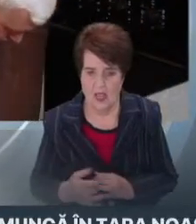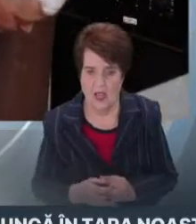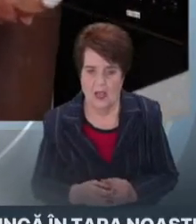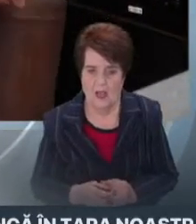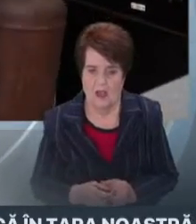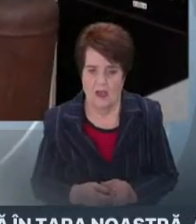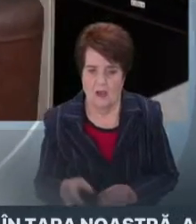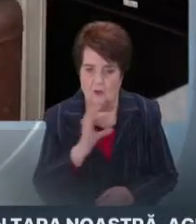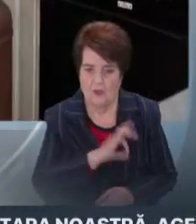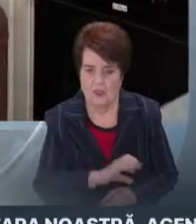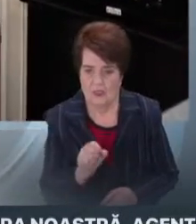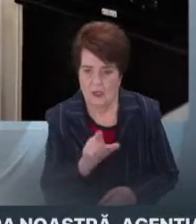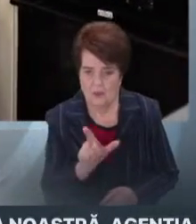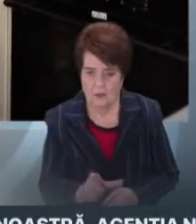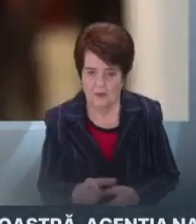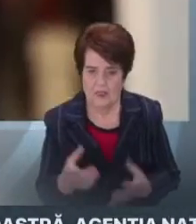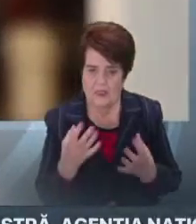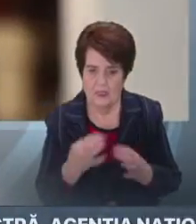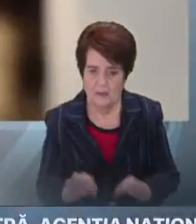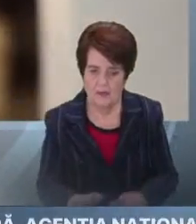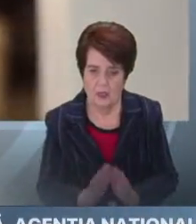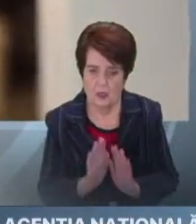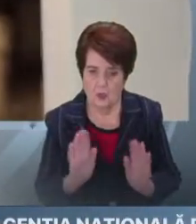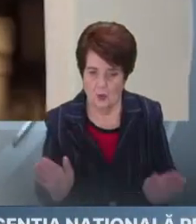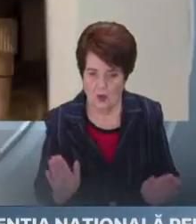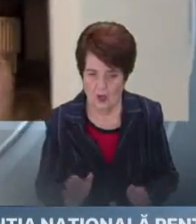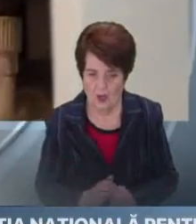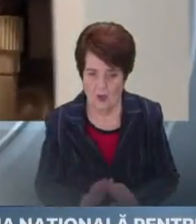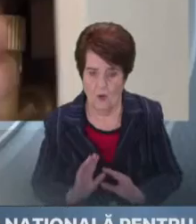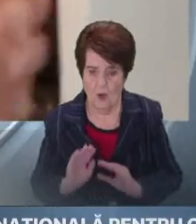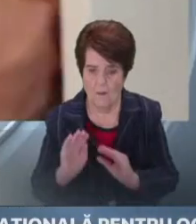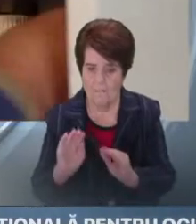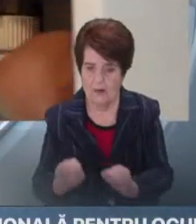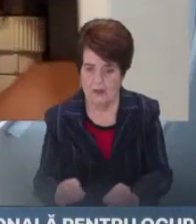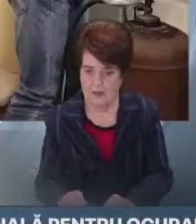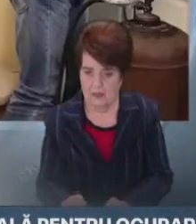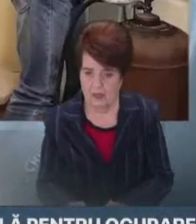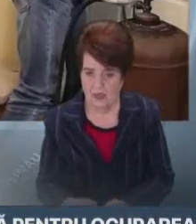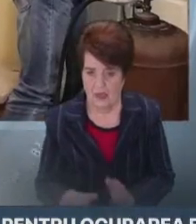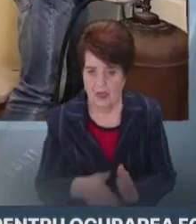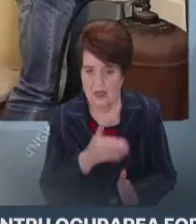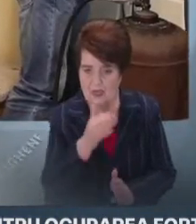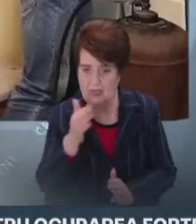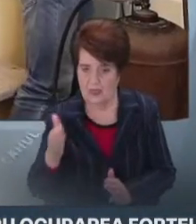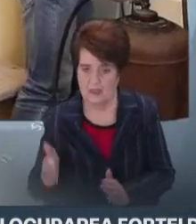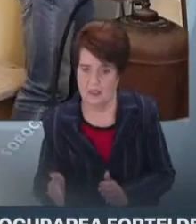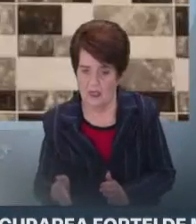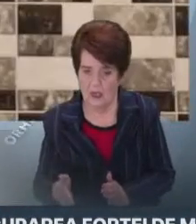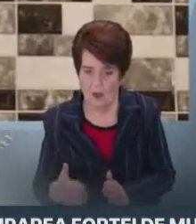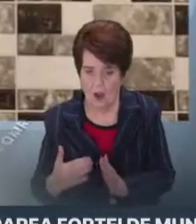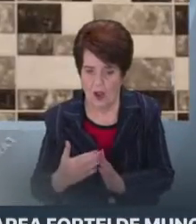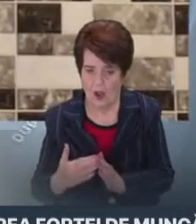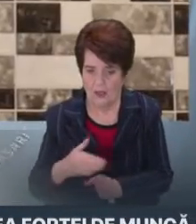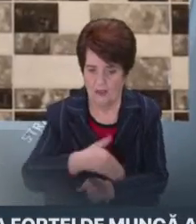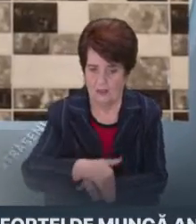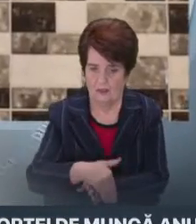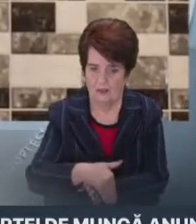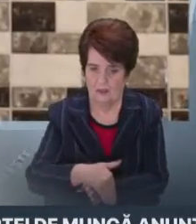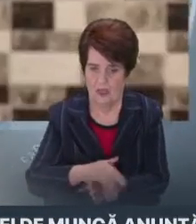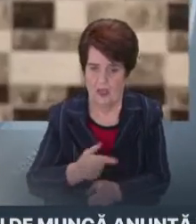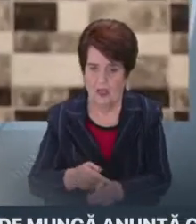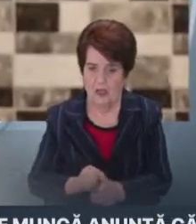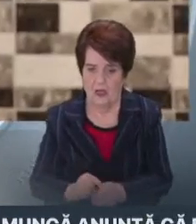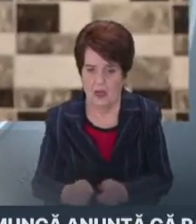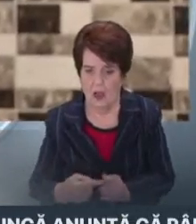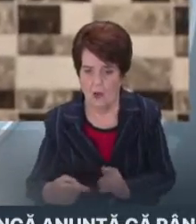buteliilor se permite doar cu amplasarea acestora în exteriorul caselor de locuit la o distanță de cel